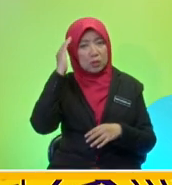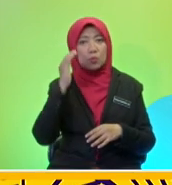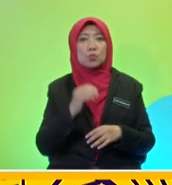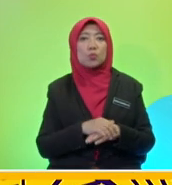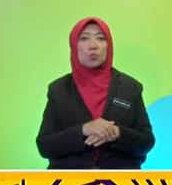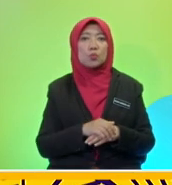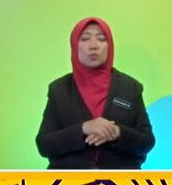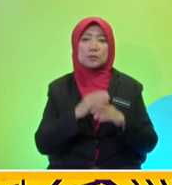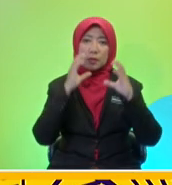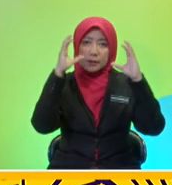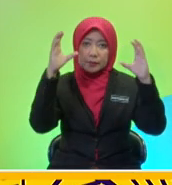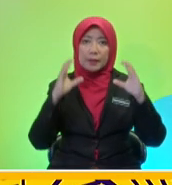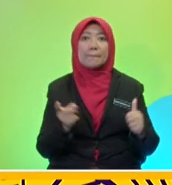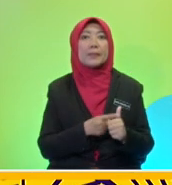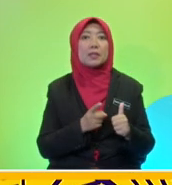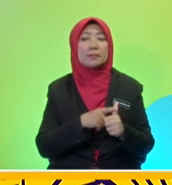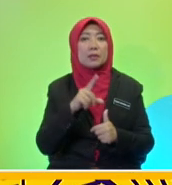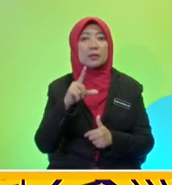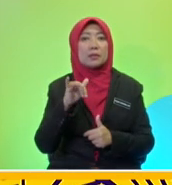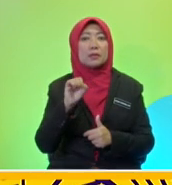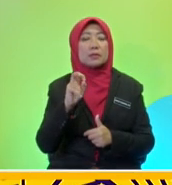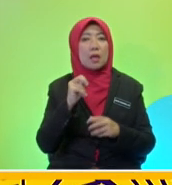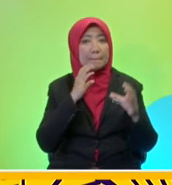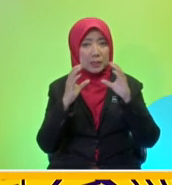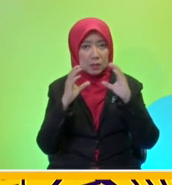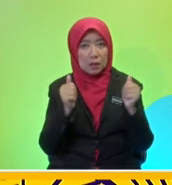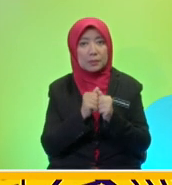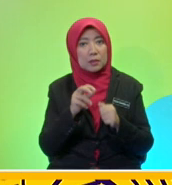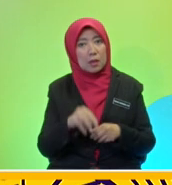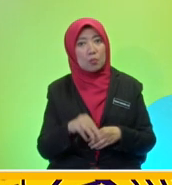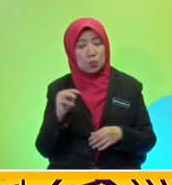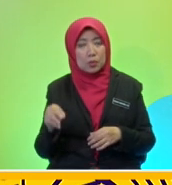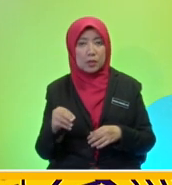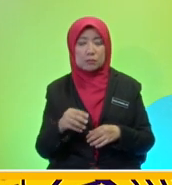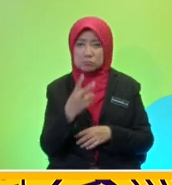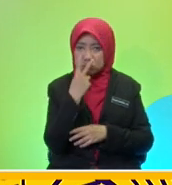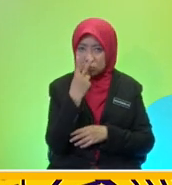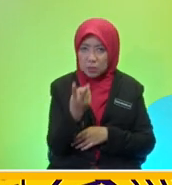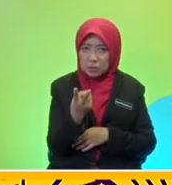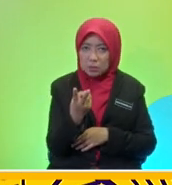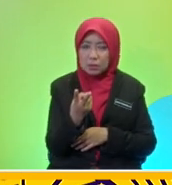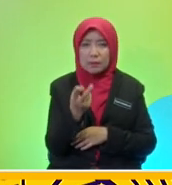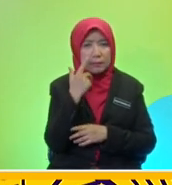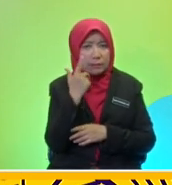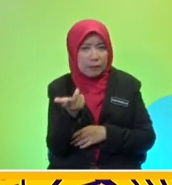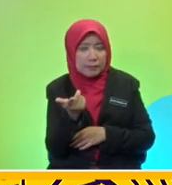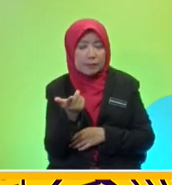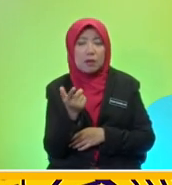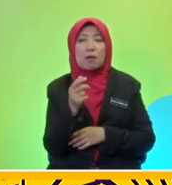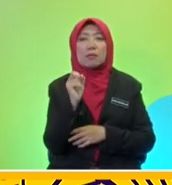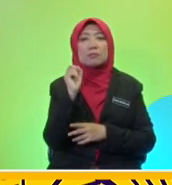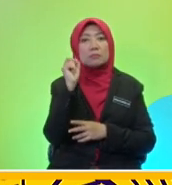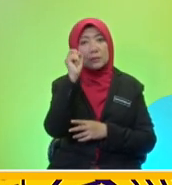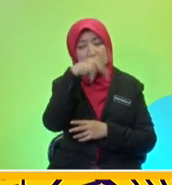lisan Oke kita bercakap kemudian kita yang kedua adalah pemerhatian kita melihat tingkah laku murid kita dan yang ketiga adalah